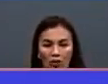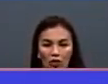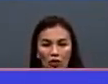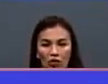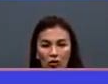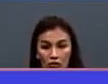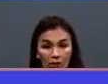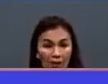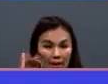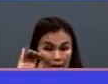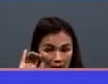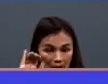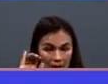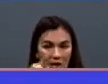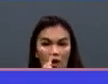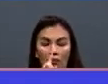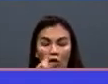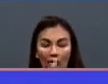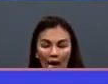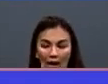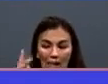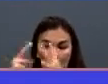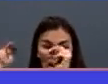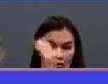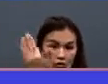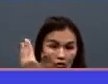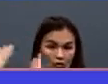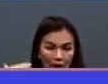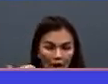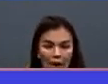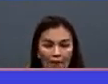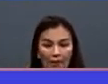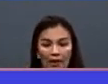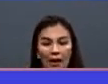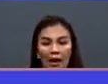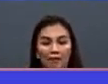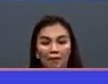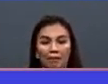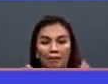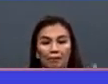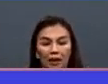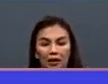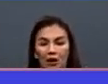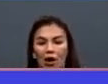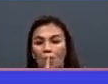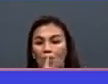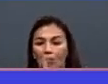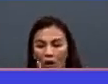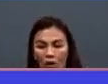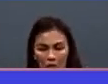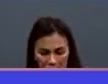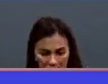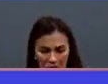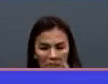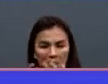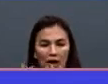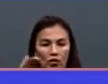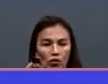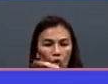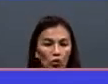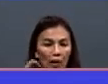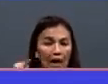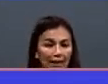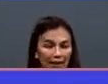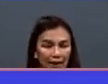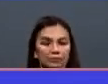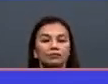สหกิจศึกษา Plusที่จะนำนักศึกษาในสาขาที่เกี่ยวข้องกับเซมิคอนดักเตอร์เนี่ยมาอัสกิลรกิมาพัฒนา